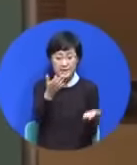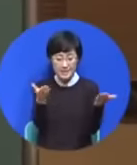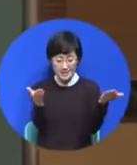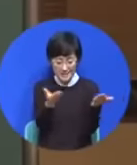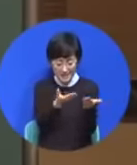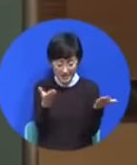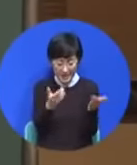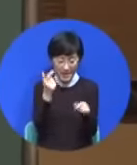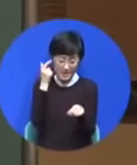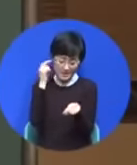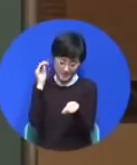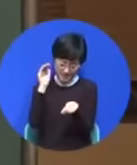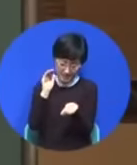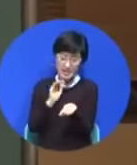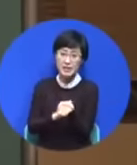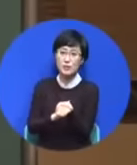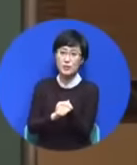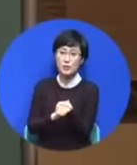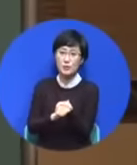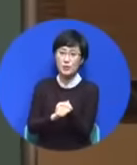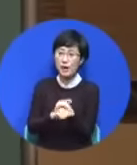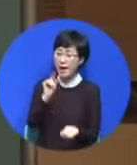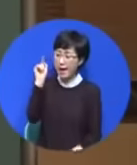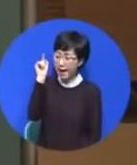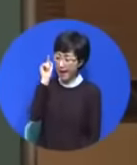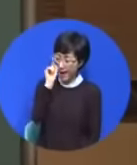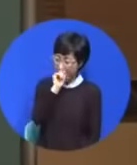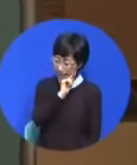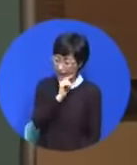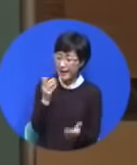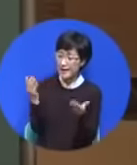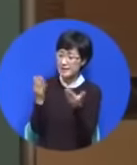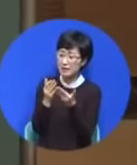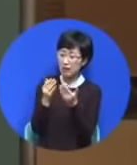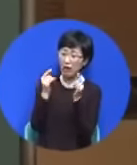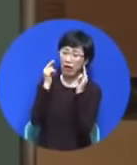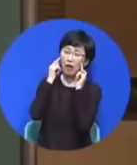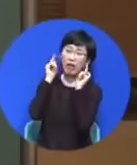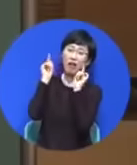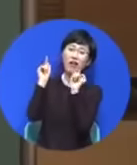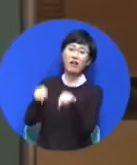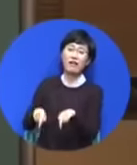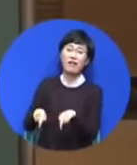지혜롭고 악한 일에 뭐요 미나기